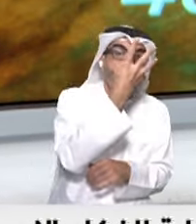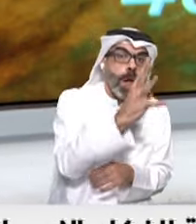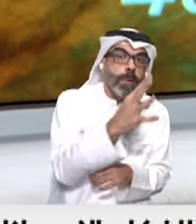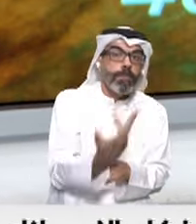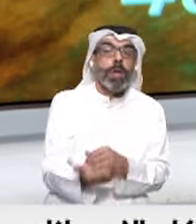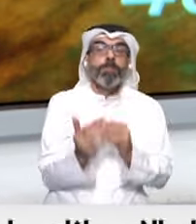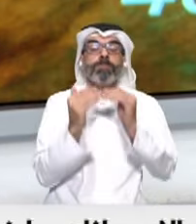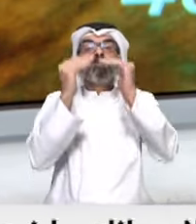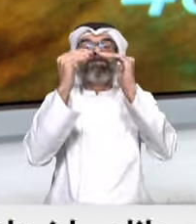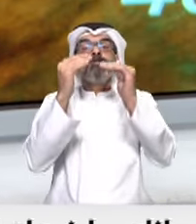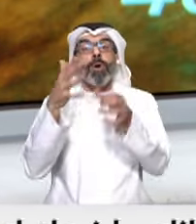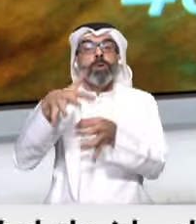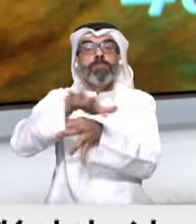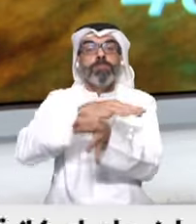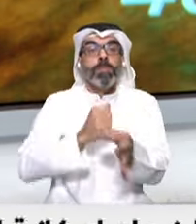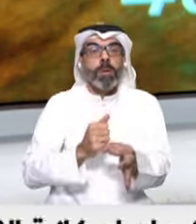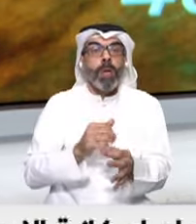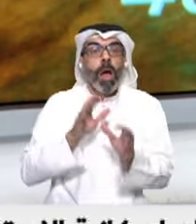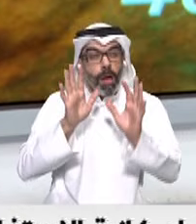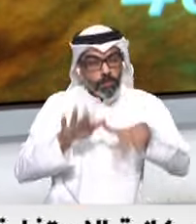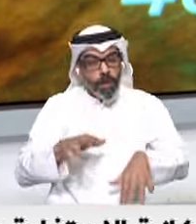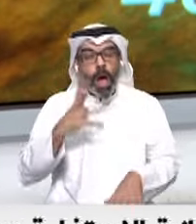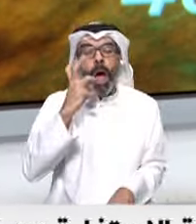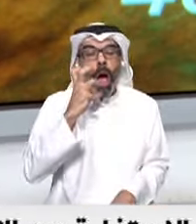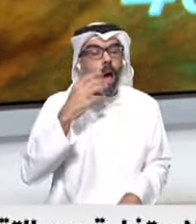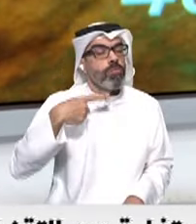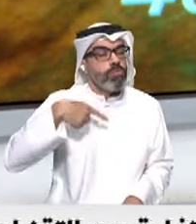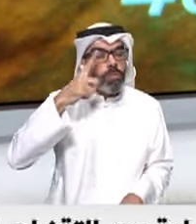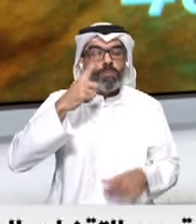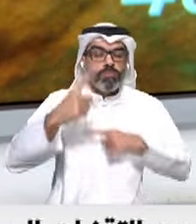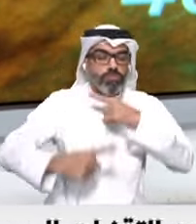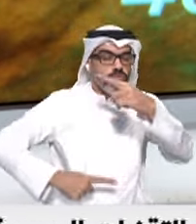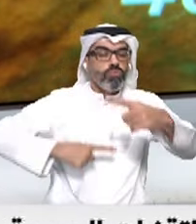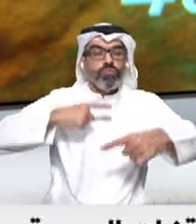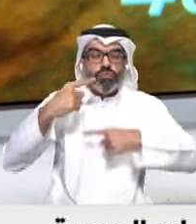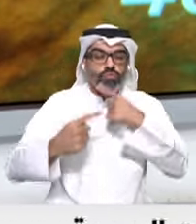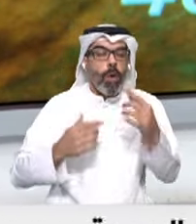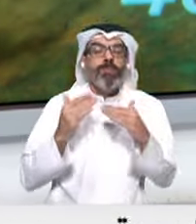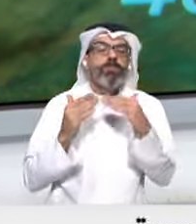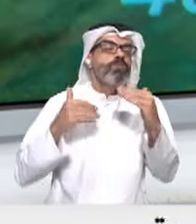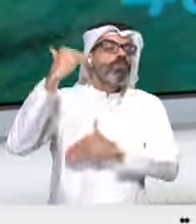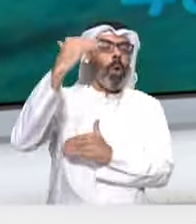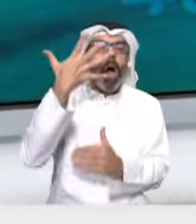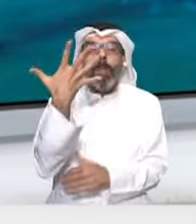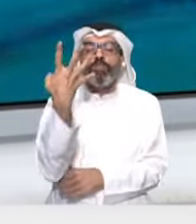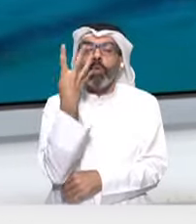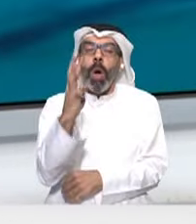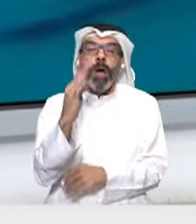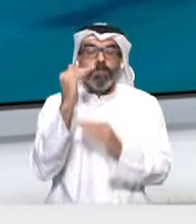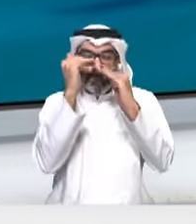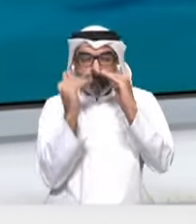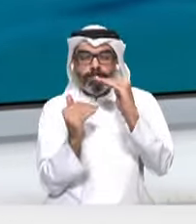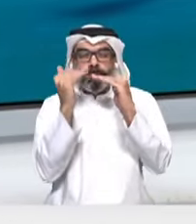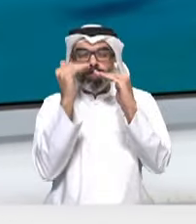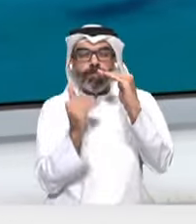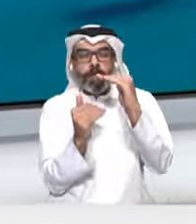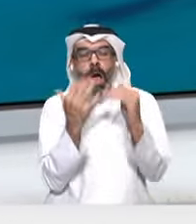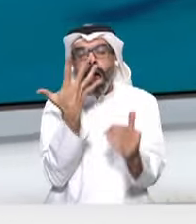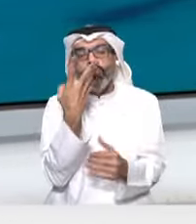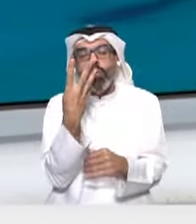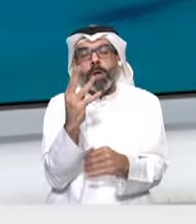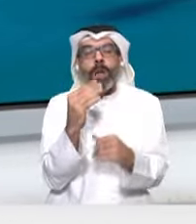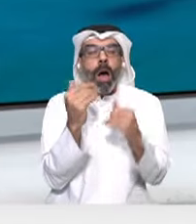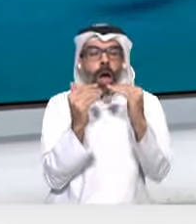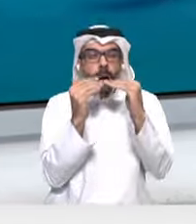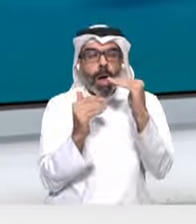وبوبيان الاجواء لا تزال حاره ودرجات الحراره فوق ال 45 وما راح تتراجع عن ال 40 درجه